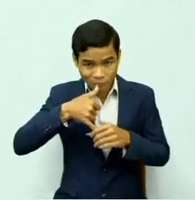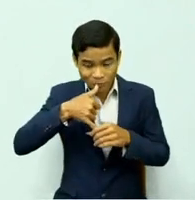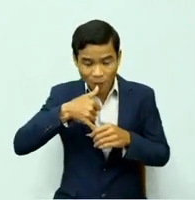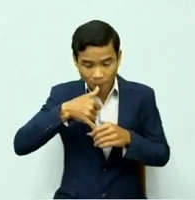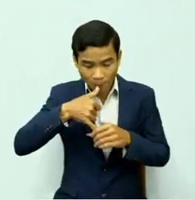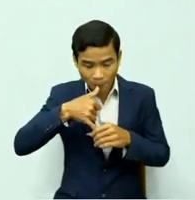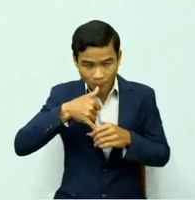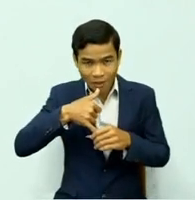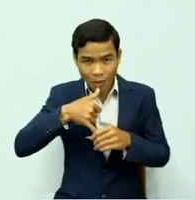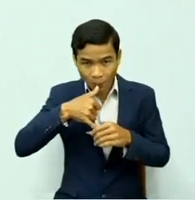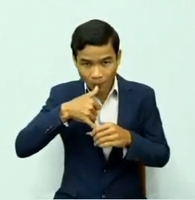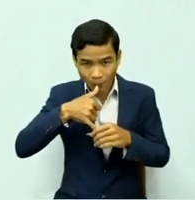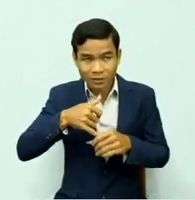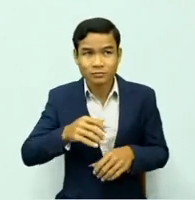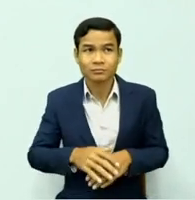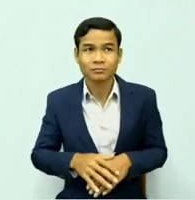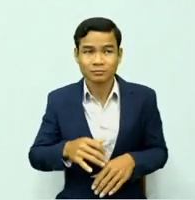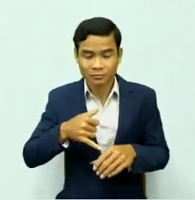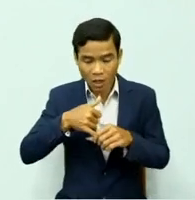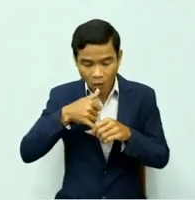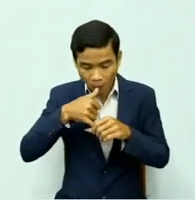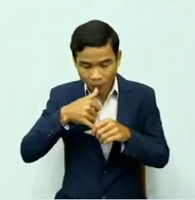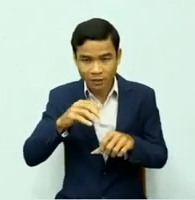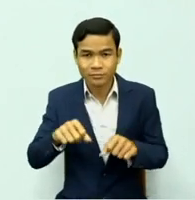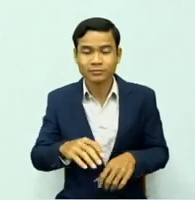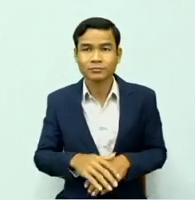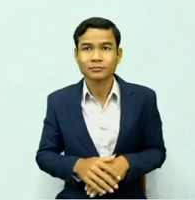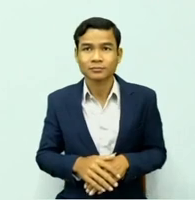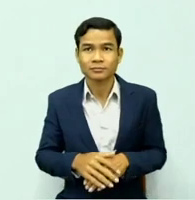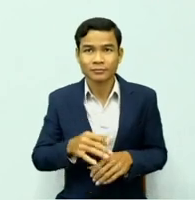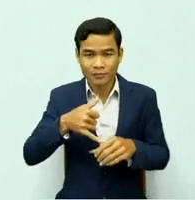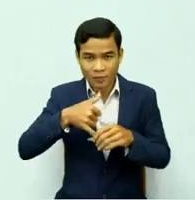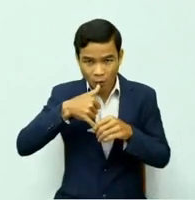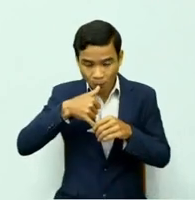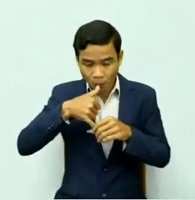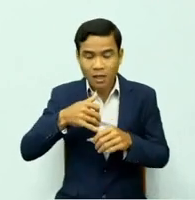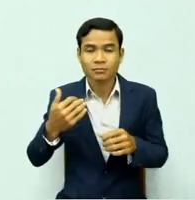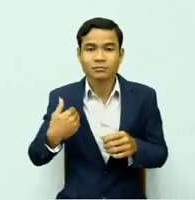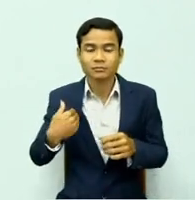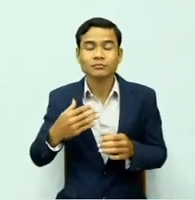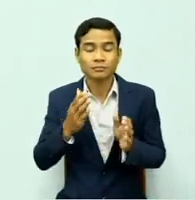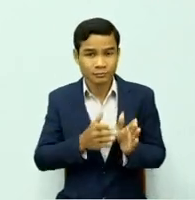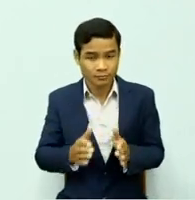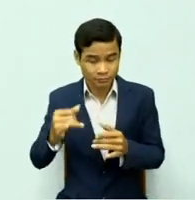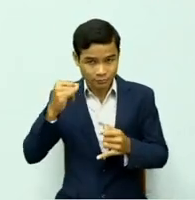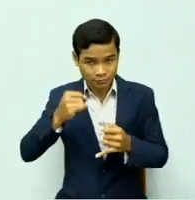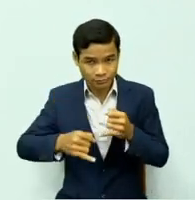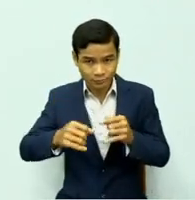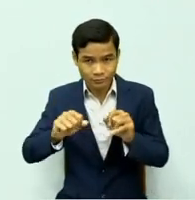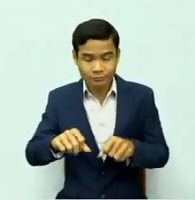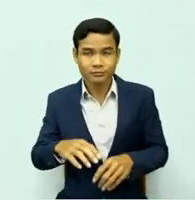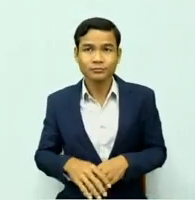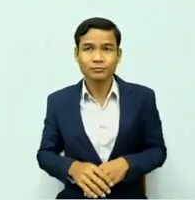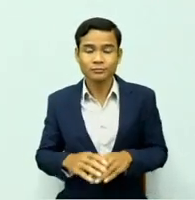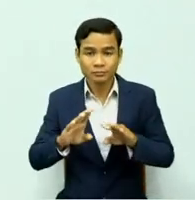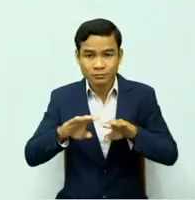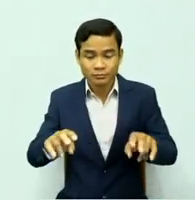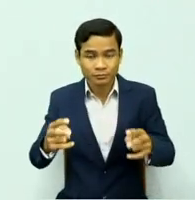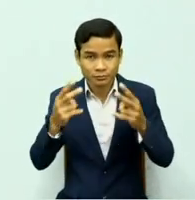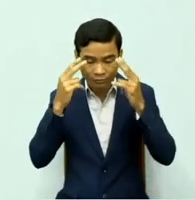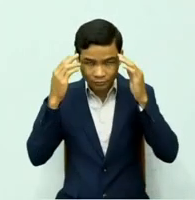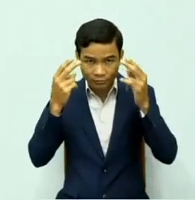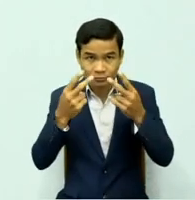ស្ចារ្យគឺបំពង់បើកណាកូនណាចាបំពង់បើកគឺអ្នកគ្រូនឹងយកមករៀបនៅក្រោយគេចាអញ្ចឹងកូនមើលទាំងអ